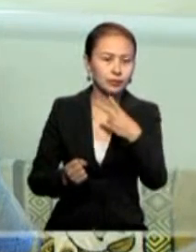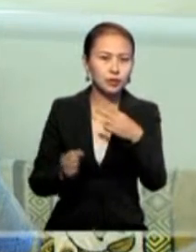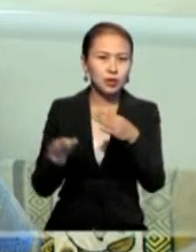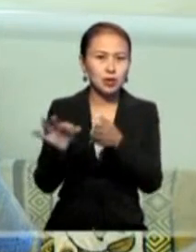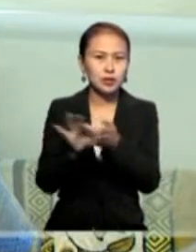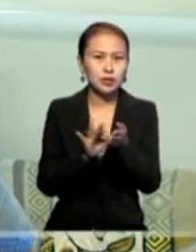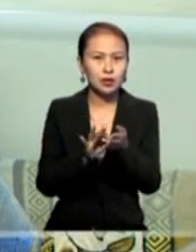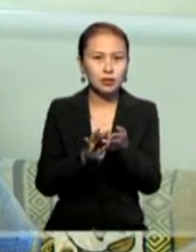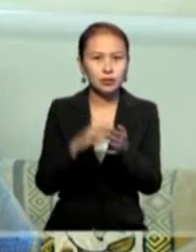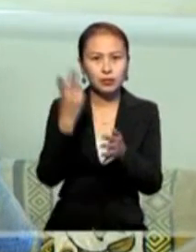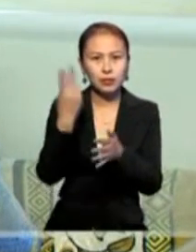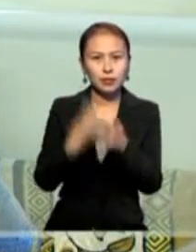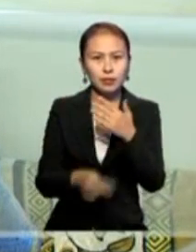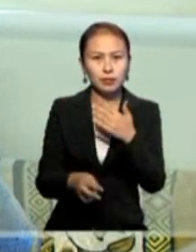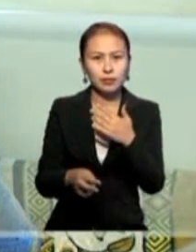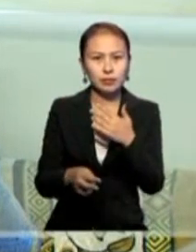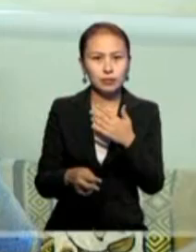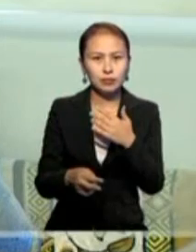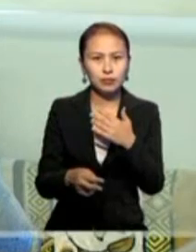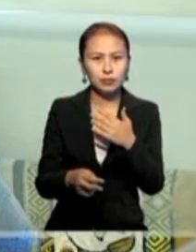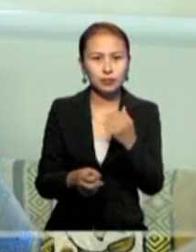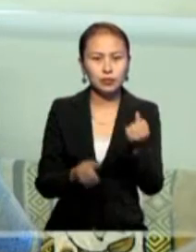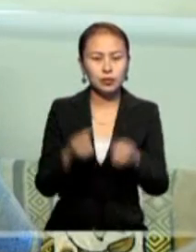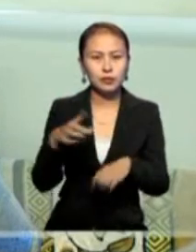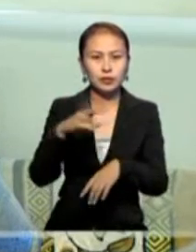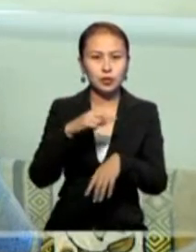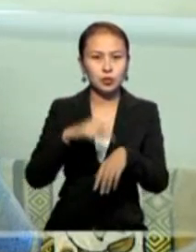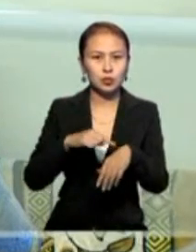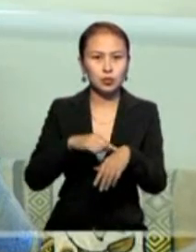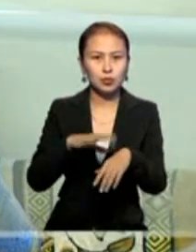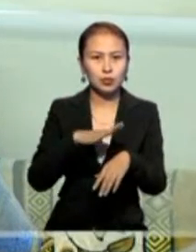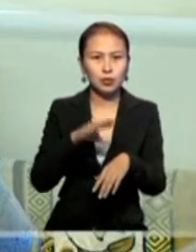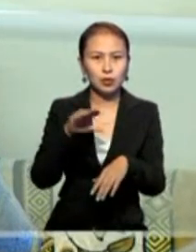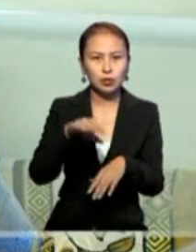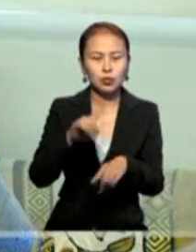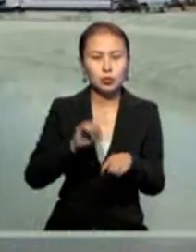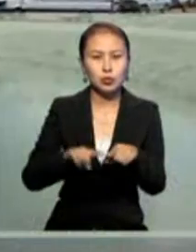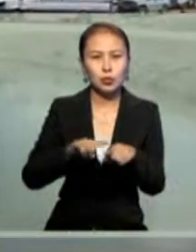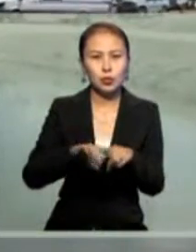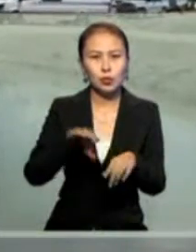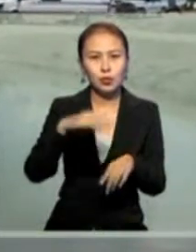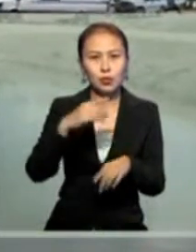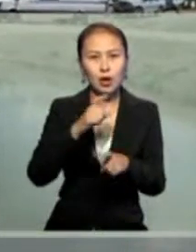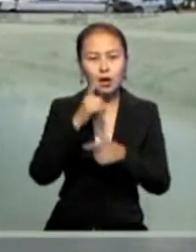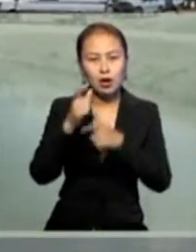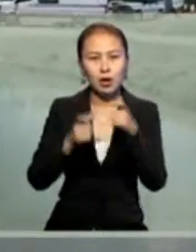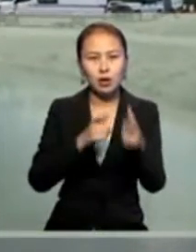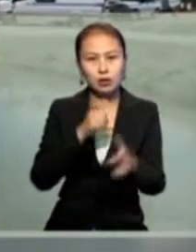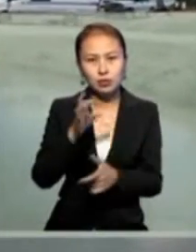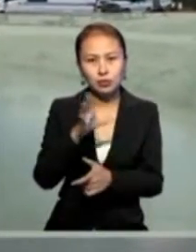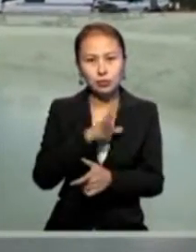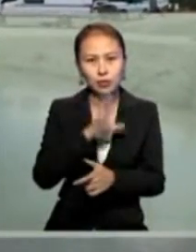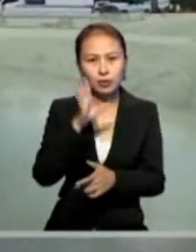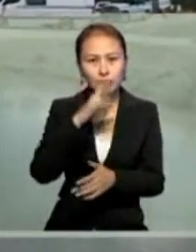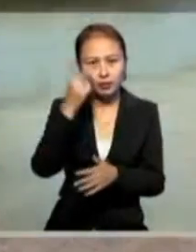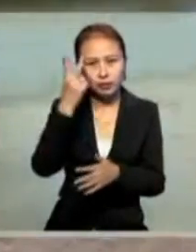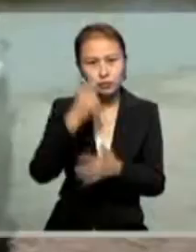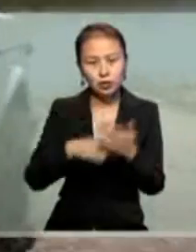каналға түскен барлығын білдік, барлығымыз оны сездік. Машина каналға түсті, айқайладық. Судың асты тым